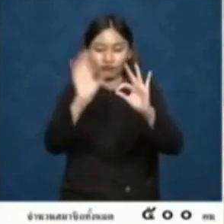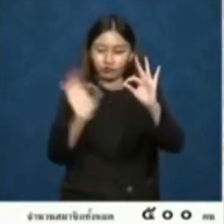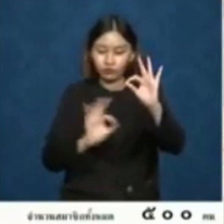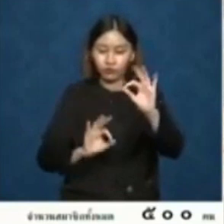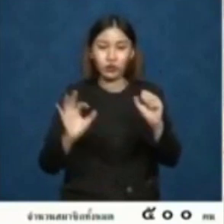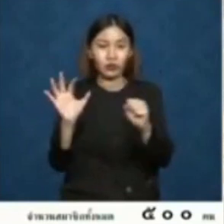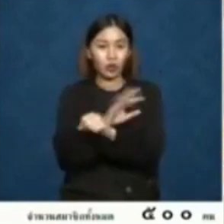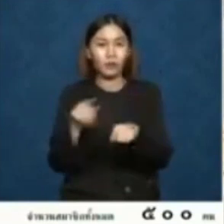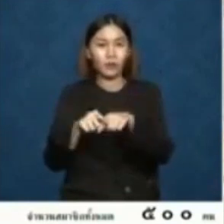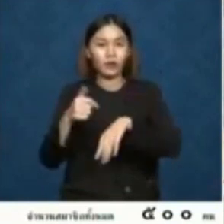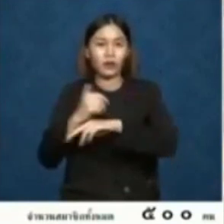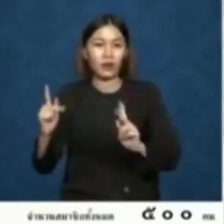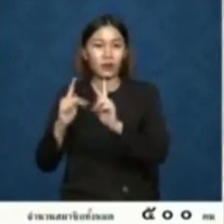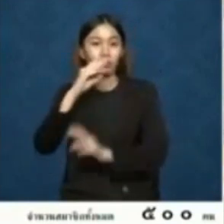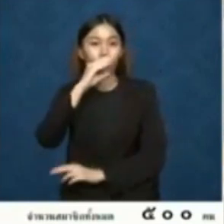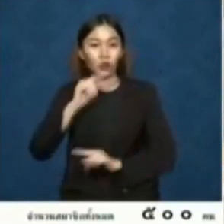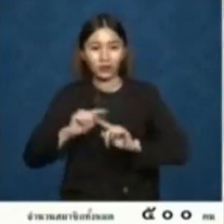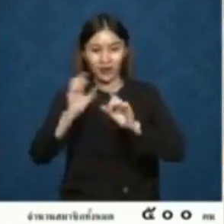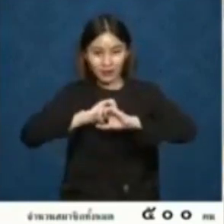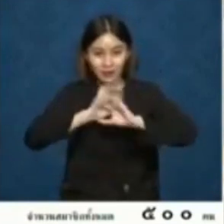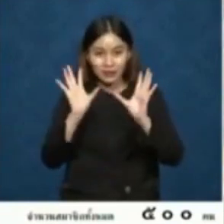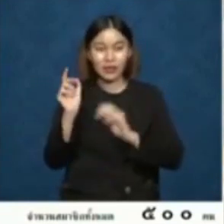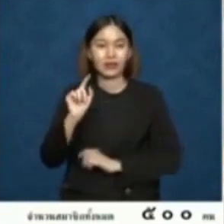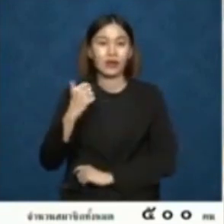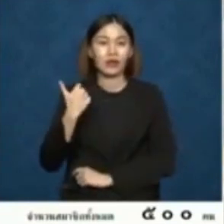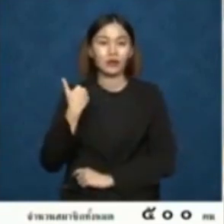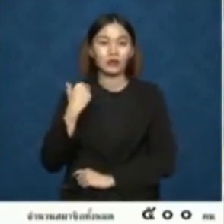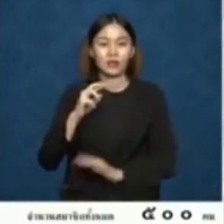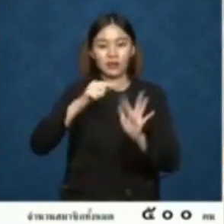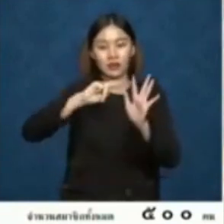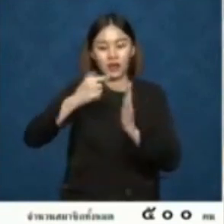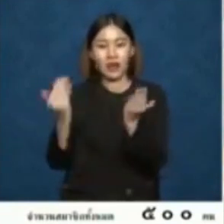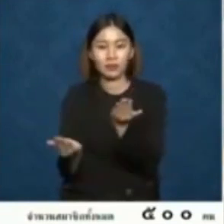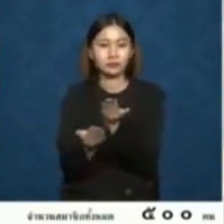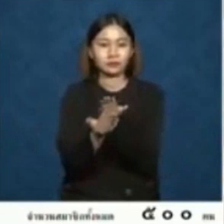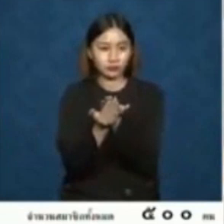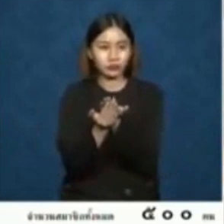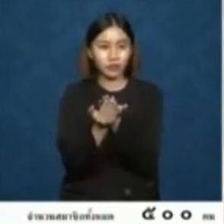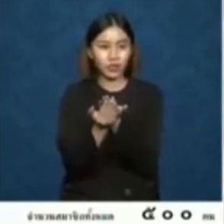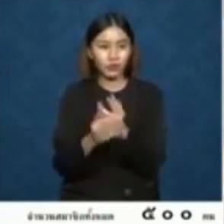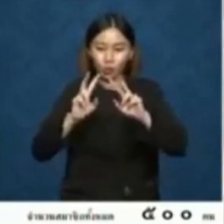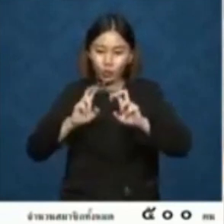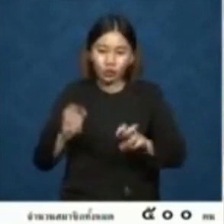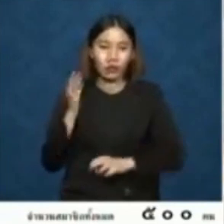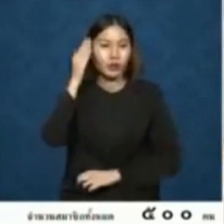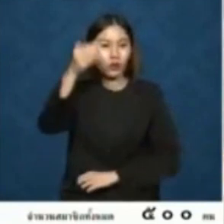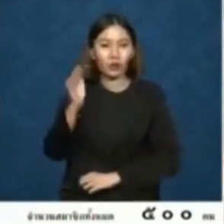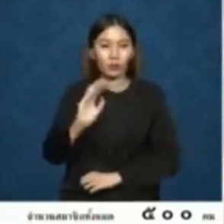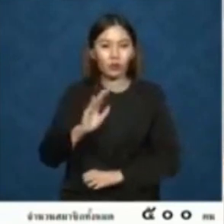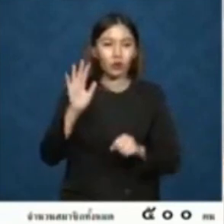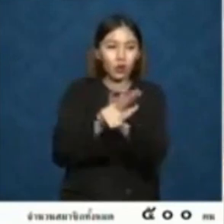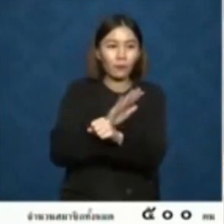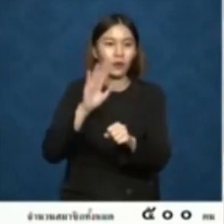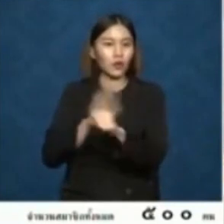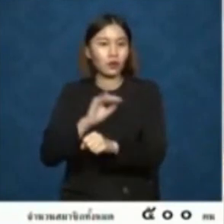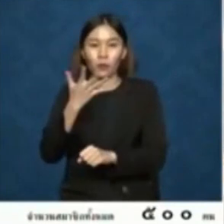ประเด็นที่ท่านรัฐมนตรีพูดถึงนะครับแต่ว่าเพื่อความชัดเจนครับเพื่อให้มันมีร่างที่มาประกบกันแล้วก็ไม่ต้องมาตีความในอนาคตว่าคร